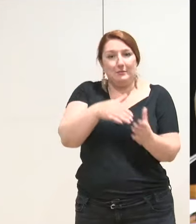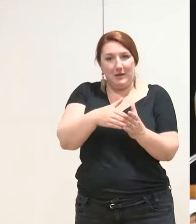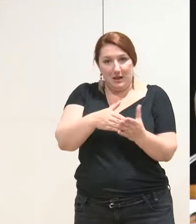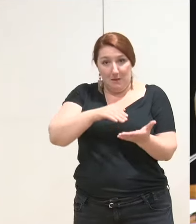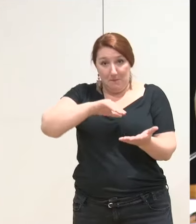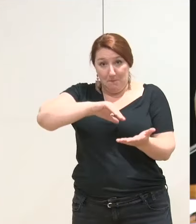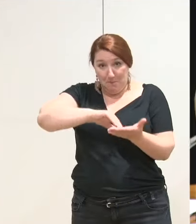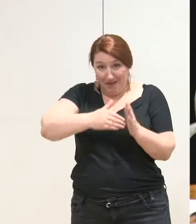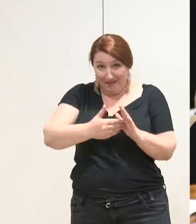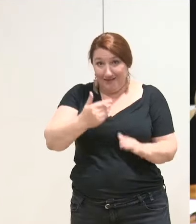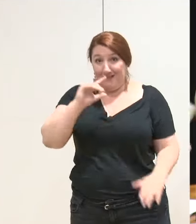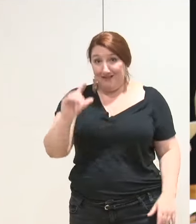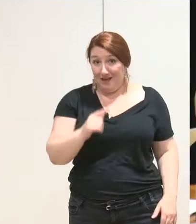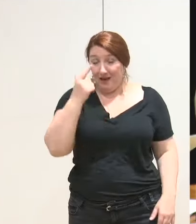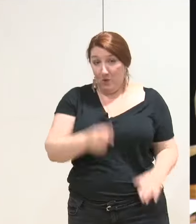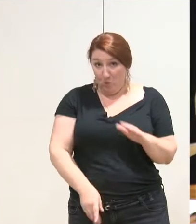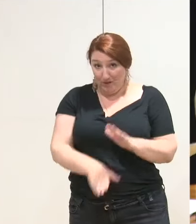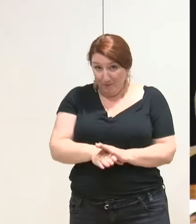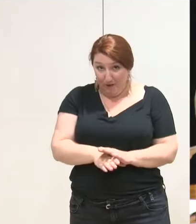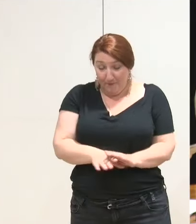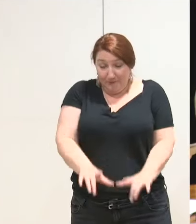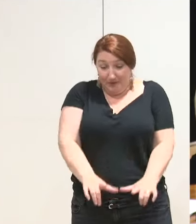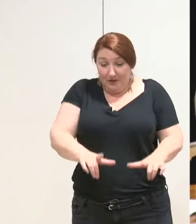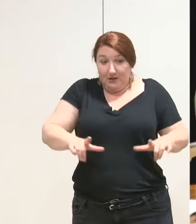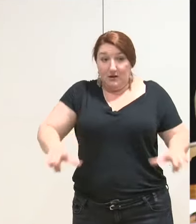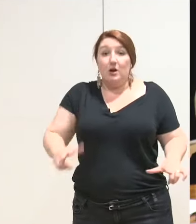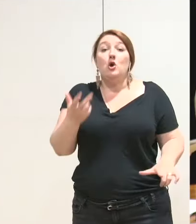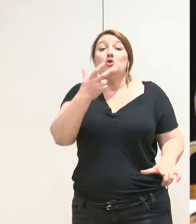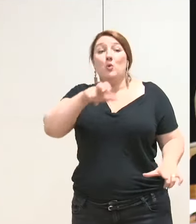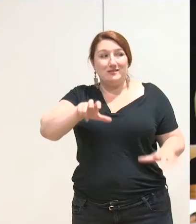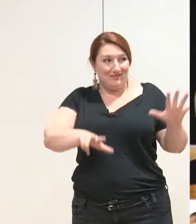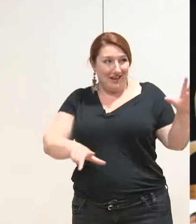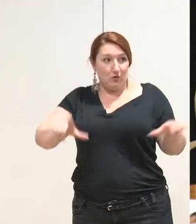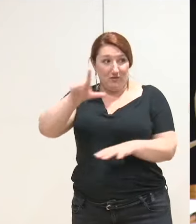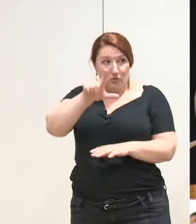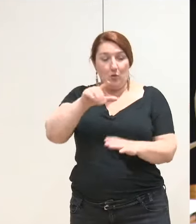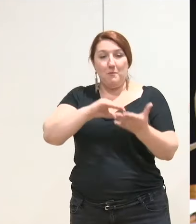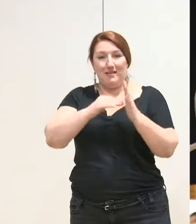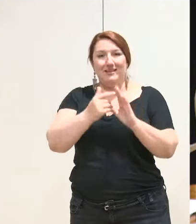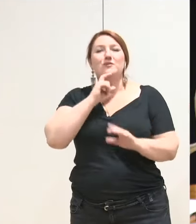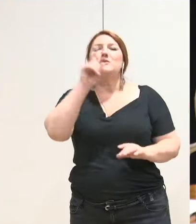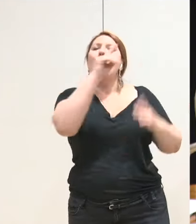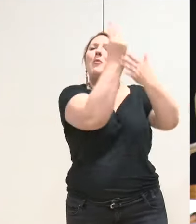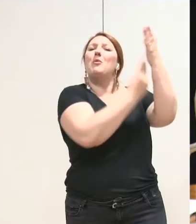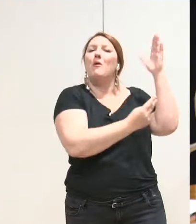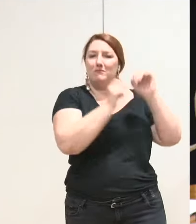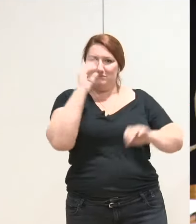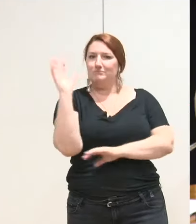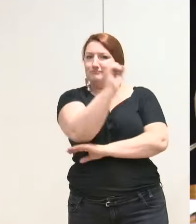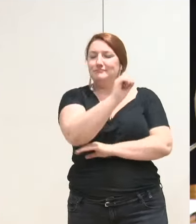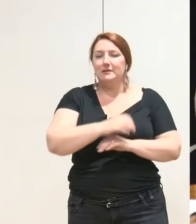qu'elle avait été définie au départ a été agrandie de 382 m² comme je l'ai montré tout à l'heure afin d'atteindre les